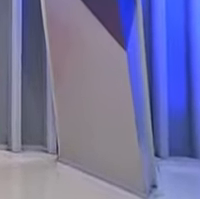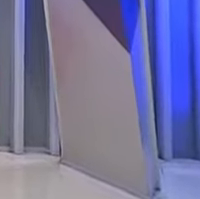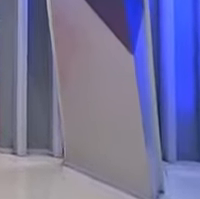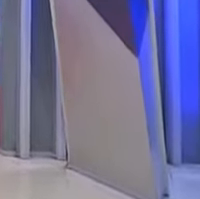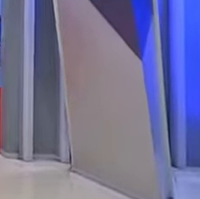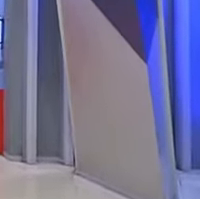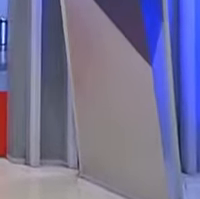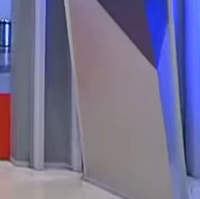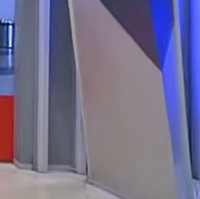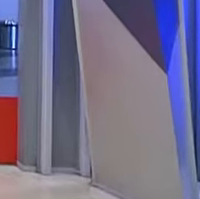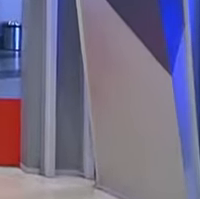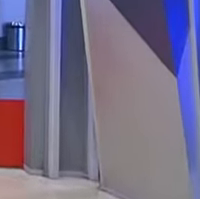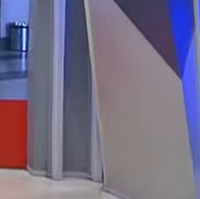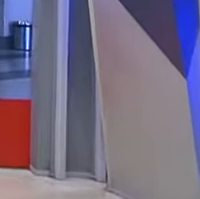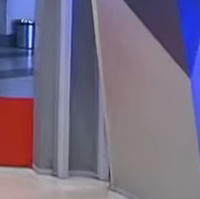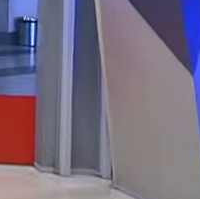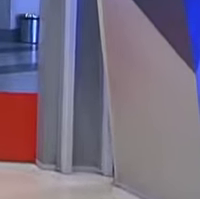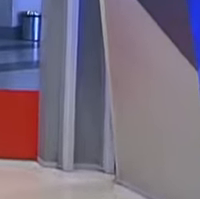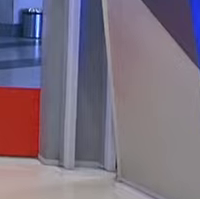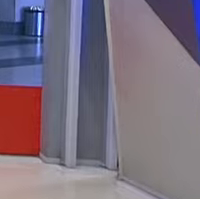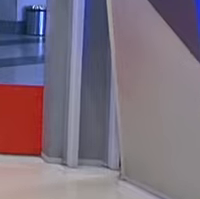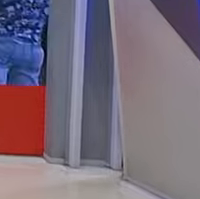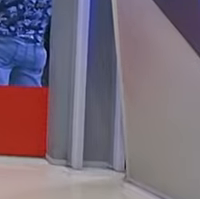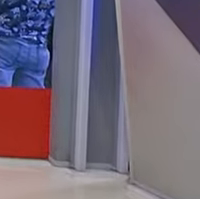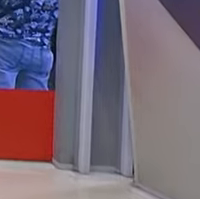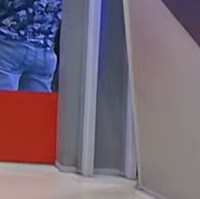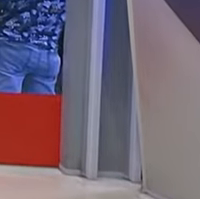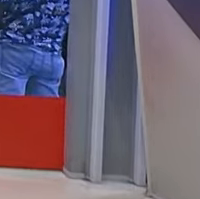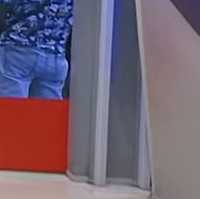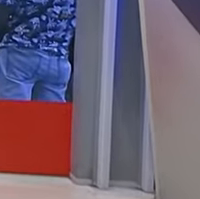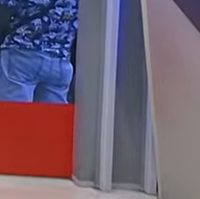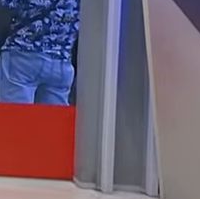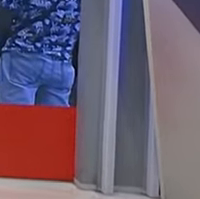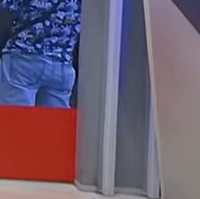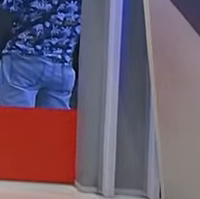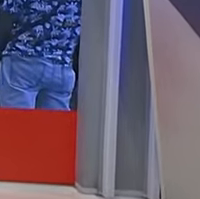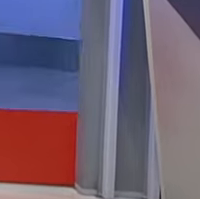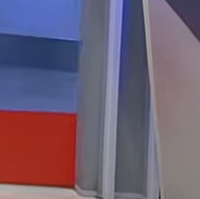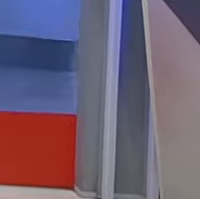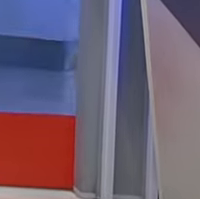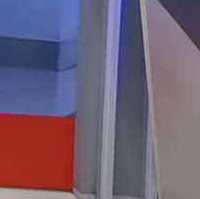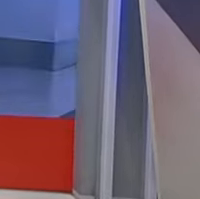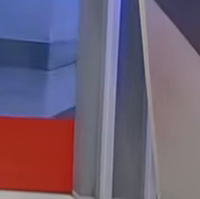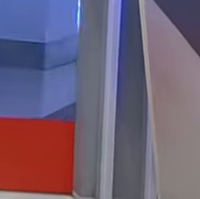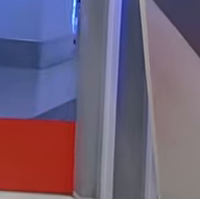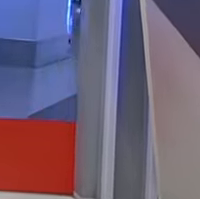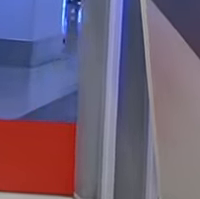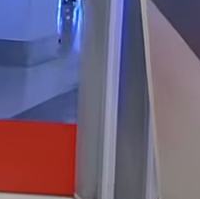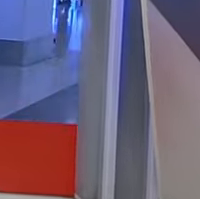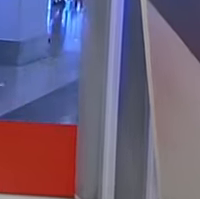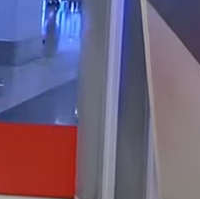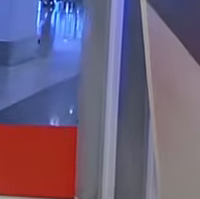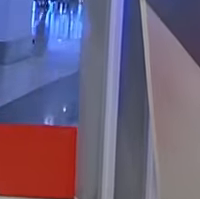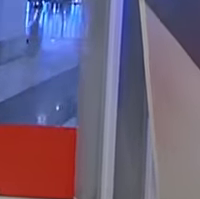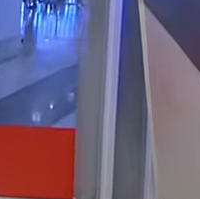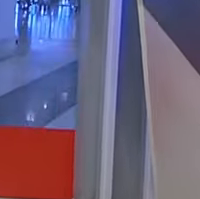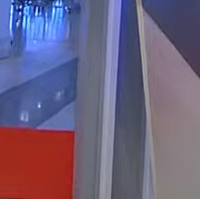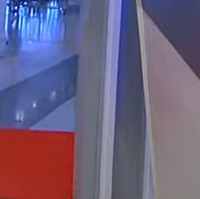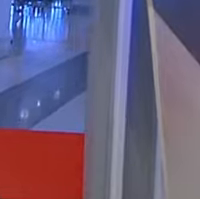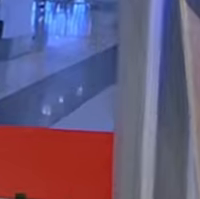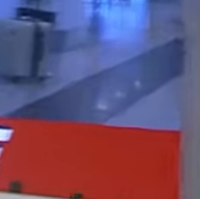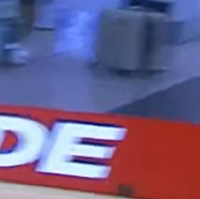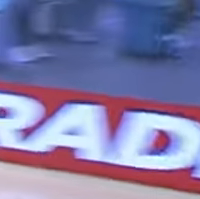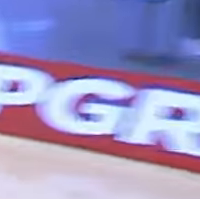pagpalit ng uninterruptible power supply sa air traffic management center. hindi nagdulot ng airspace